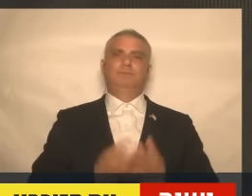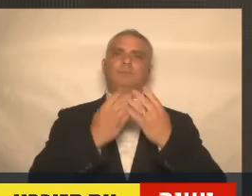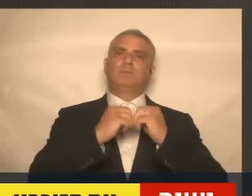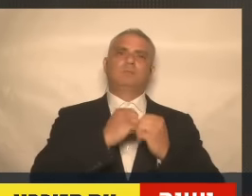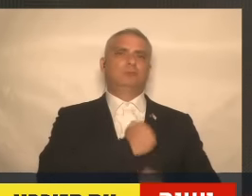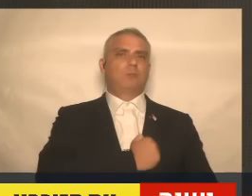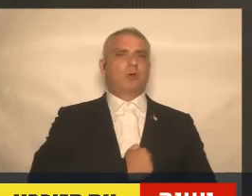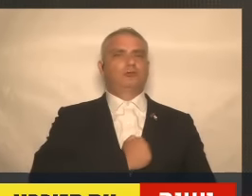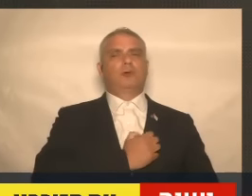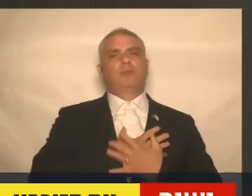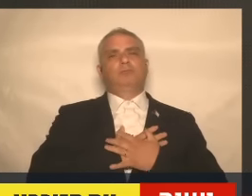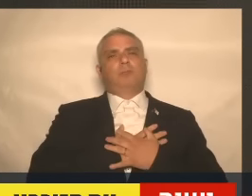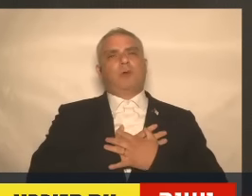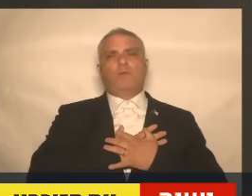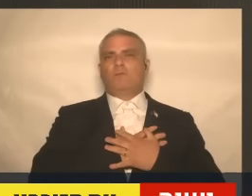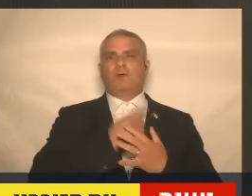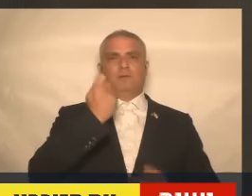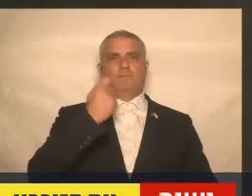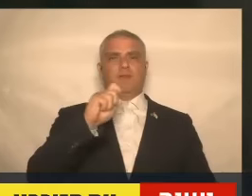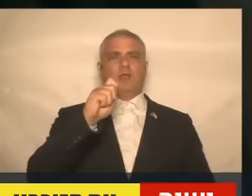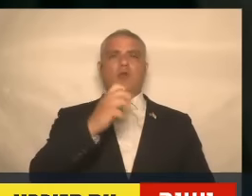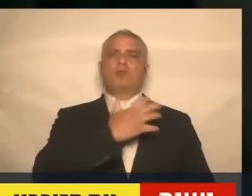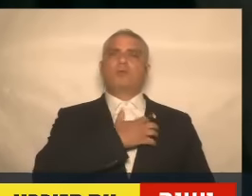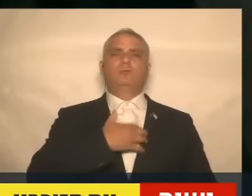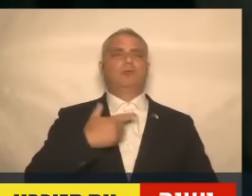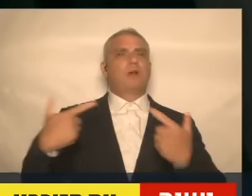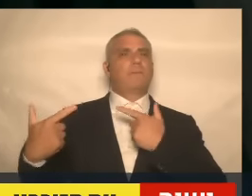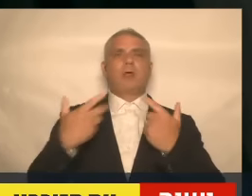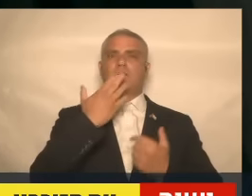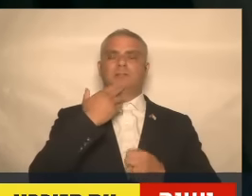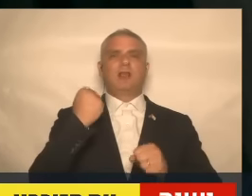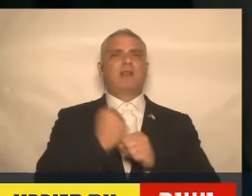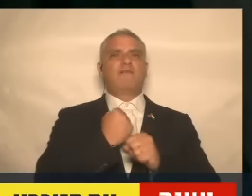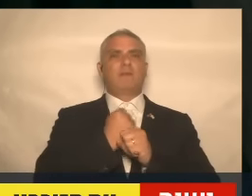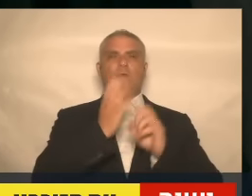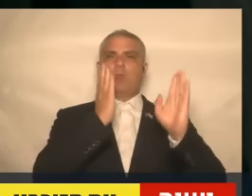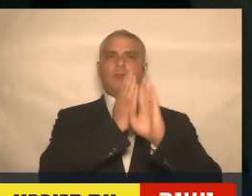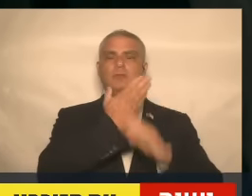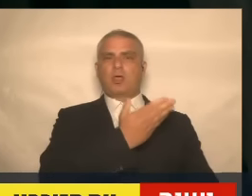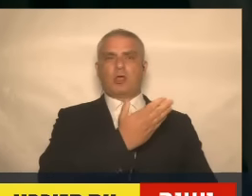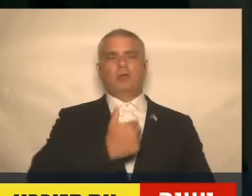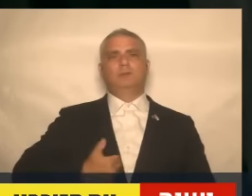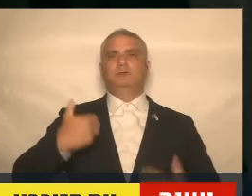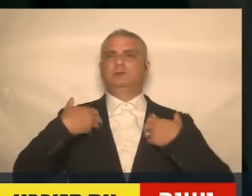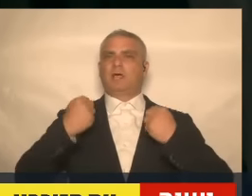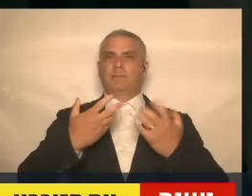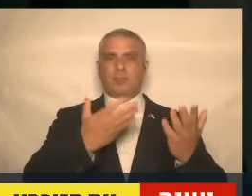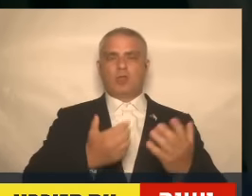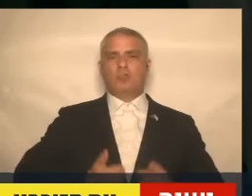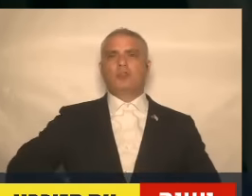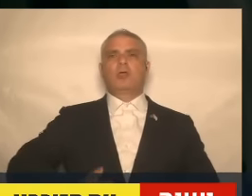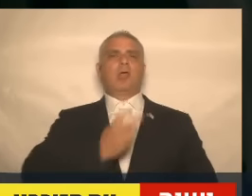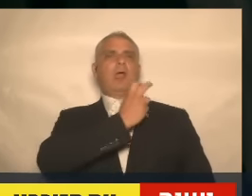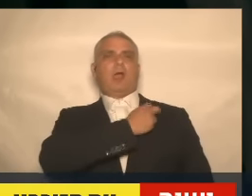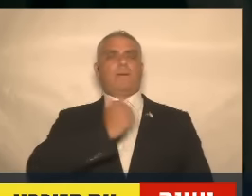משפחות שכולות, אהובות ויקרות, פצועי מערכות ישראל ופעולות האיבה, שר הביטחון, ראש המטה